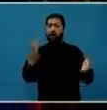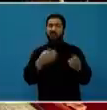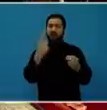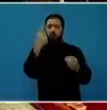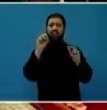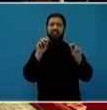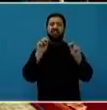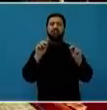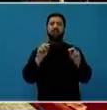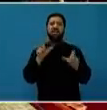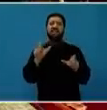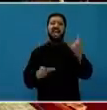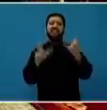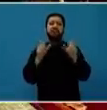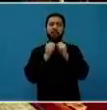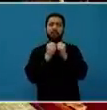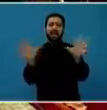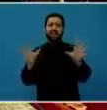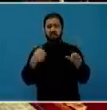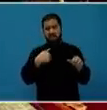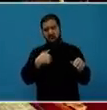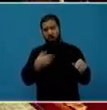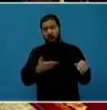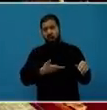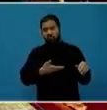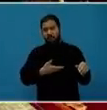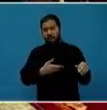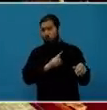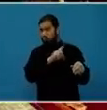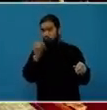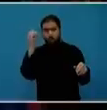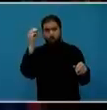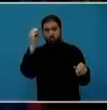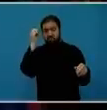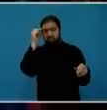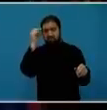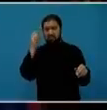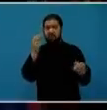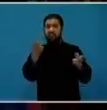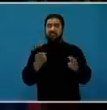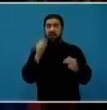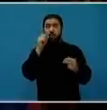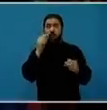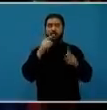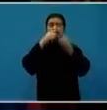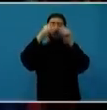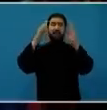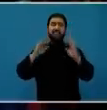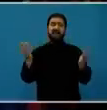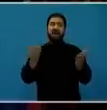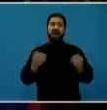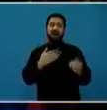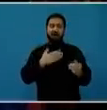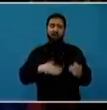blesteme. De fapt, eu ca și preot nici nu cunosc, dezleg, vin oameni la biserică care doresc să fie dezlegați de